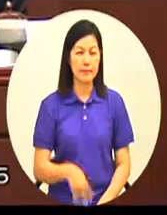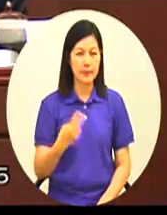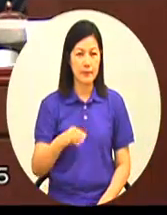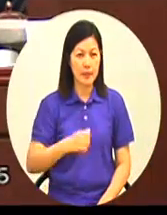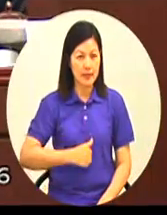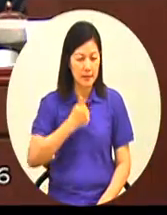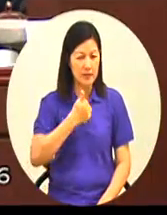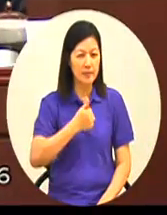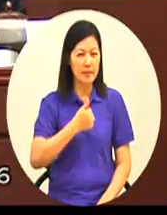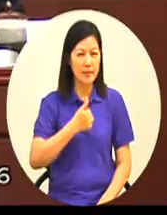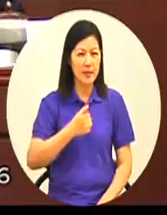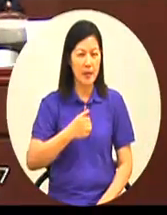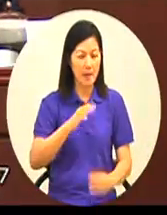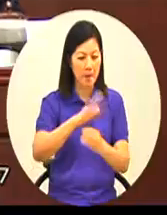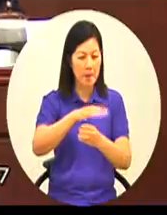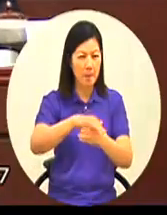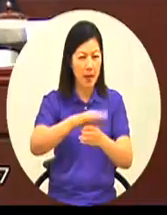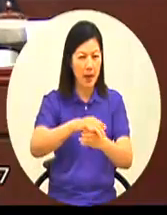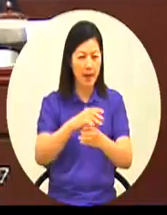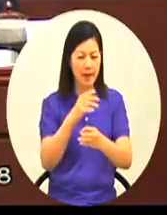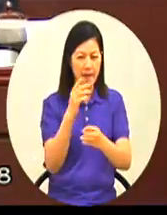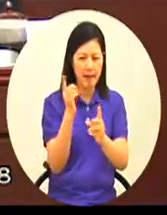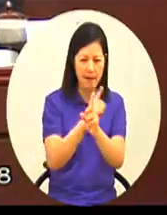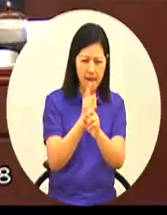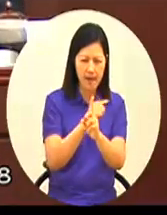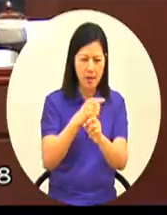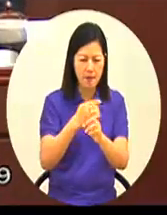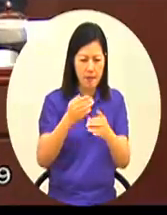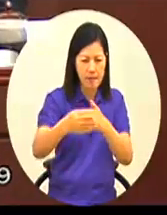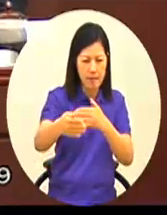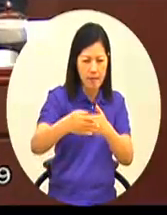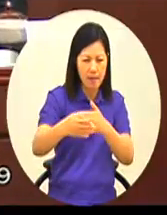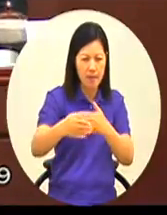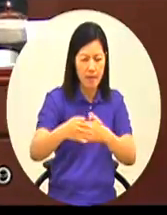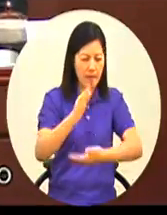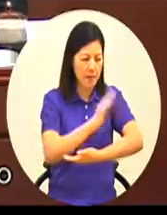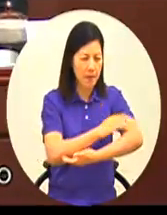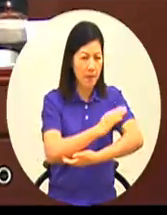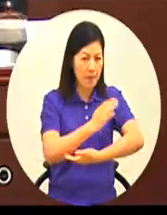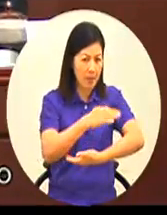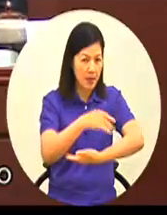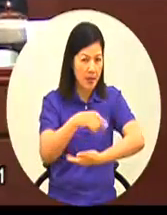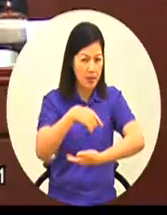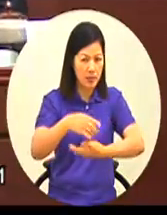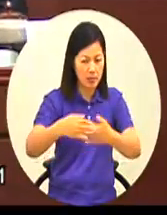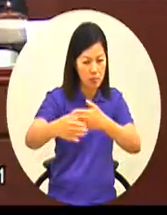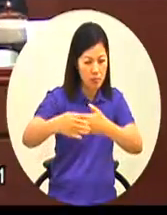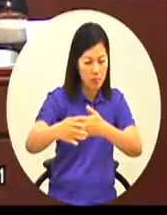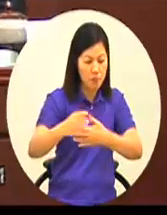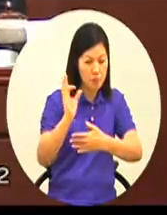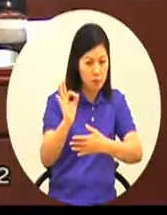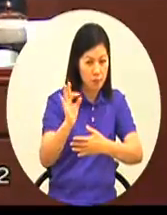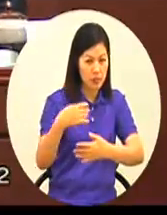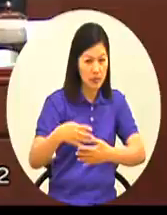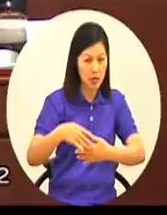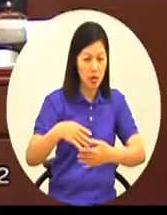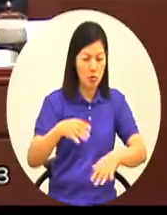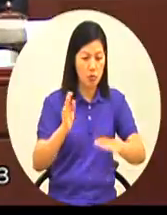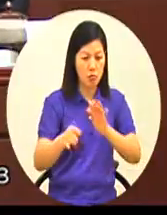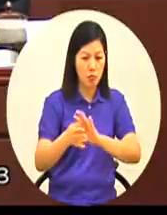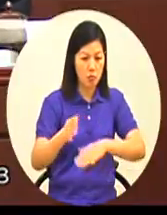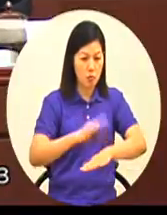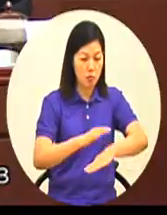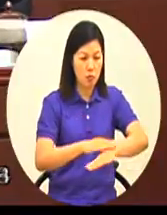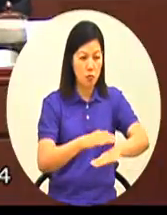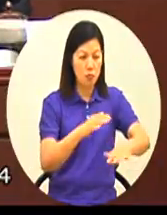下去坐马桶的时候去做测量，我的距离如何跟我的 baby 是保持 OK 的，甚至我的手是可以摸到孩子的，让